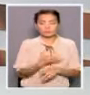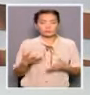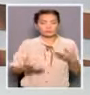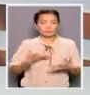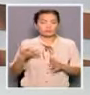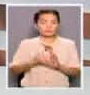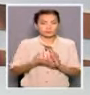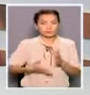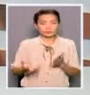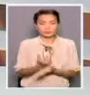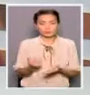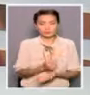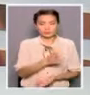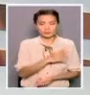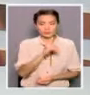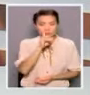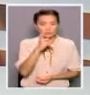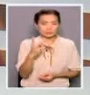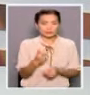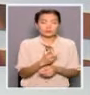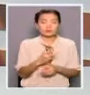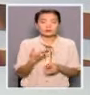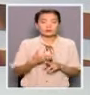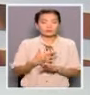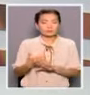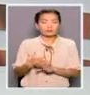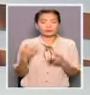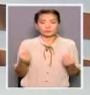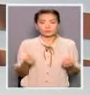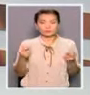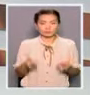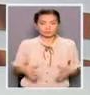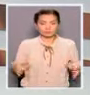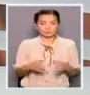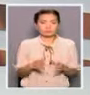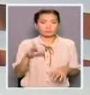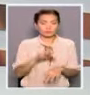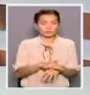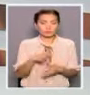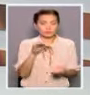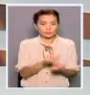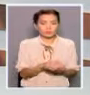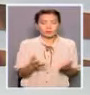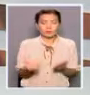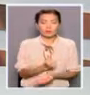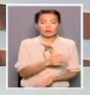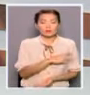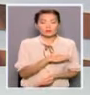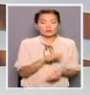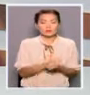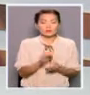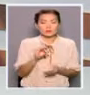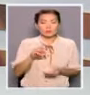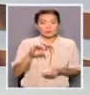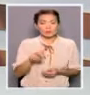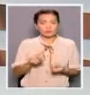областного музея, проводимые в этом году. В течение нескольких дней специальная группа выявила экспонаты, характерные для